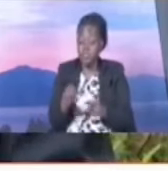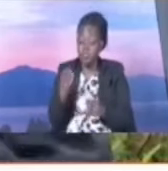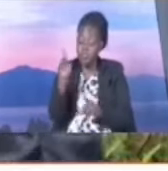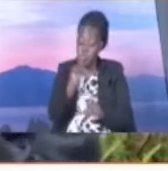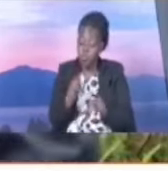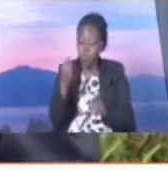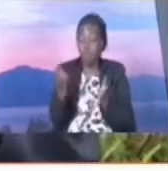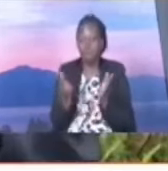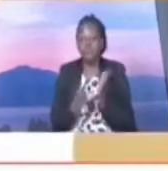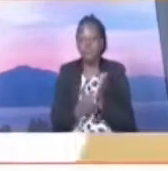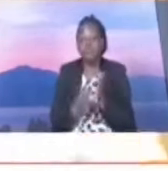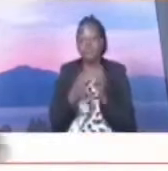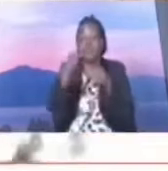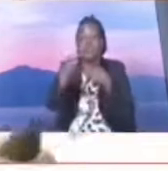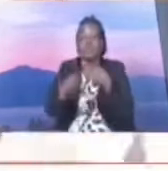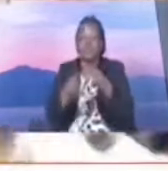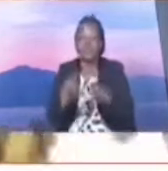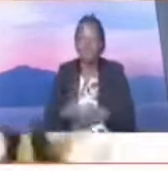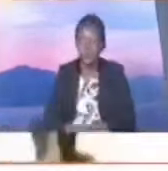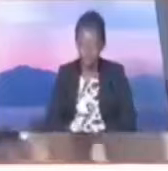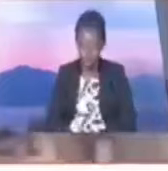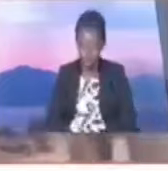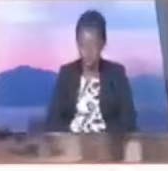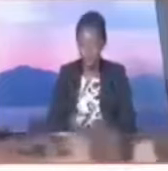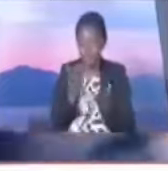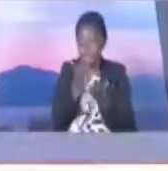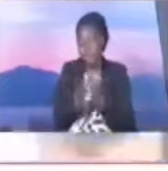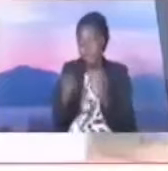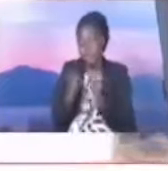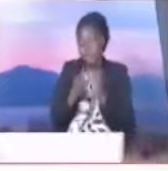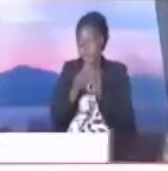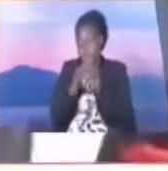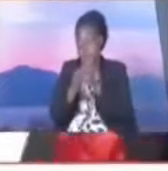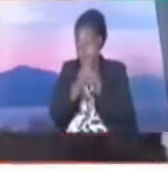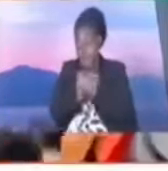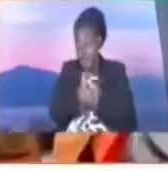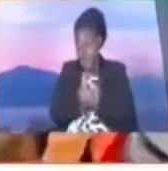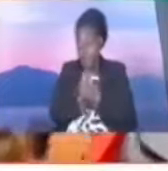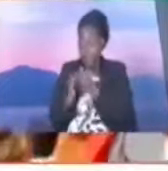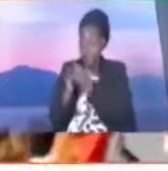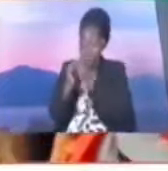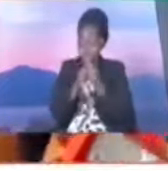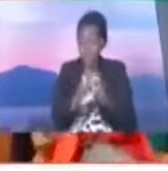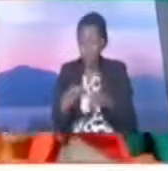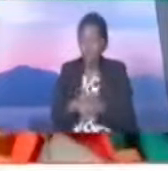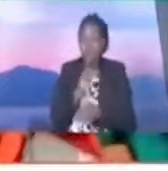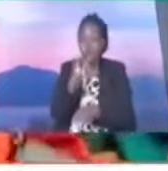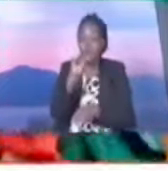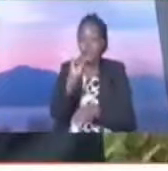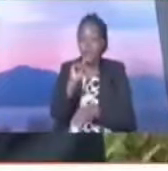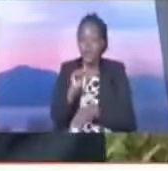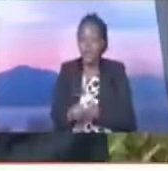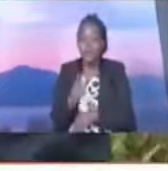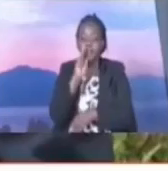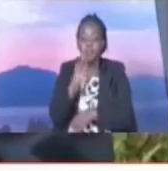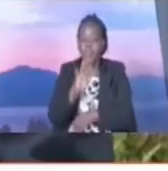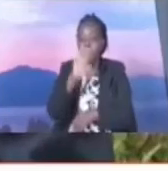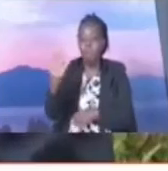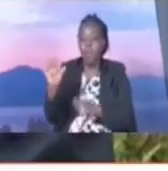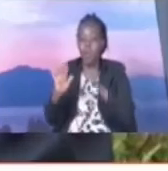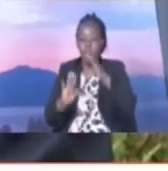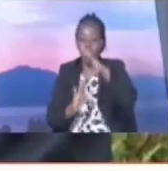Uganda. Asabye abantu okukulembeza okwagala n'obumu Buganda esobole okudda ku ntikko. Nti